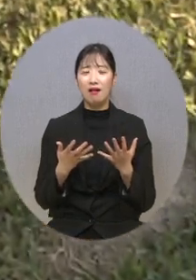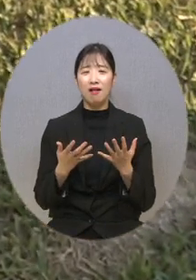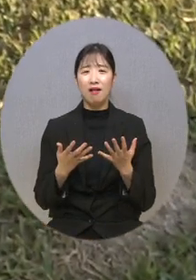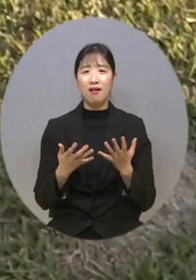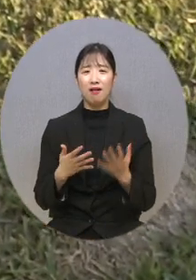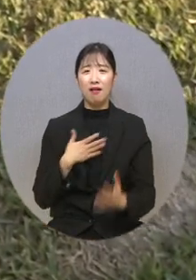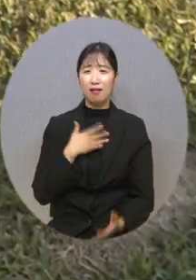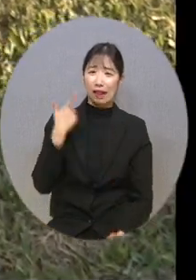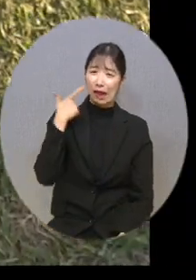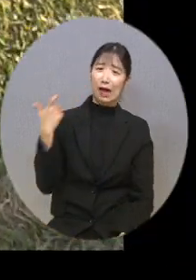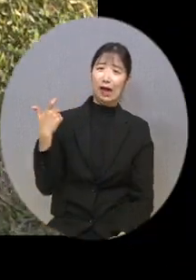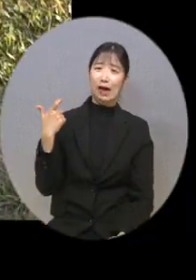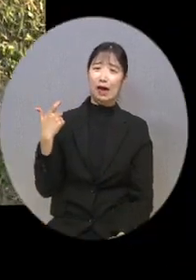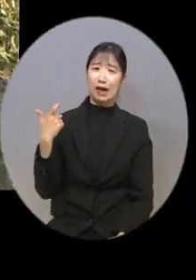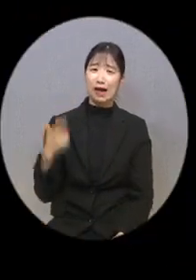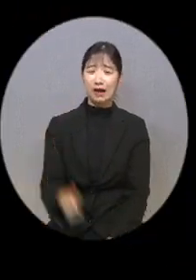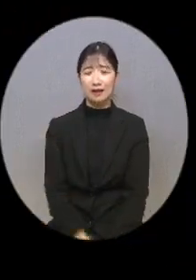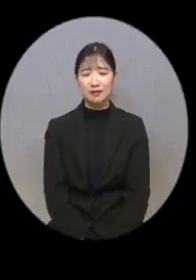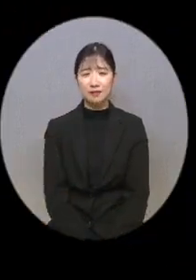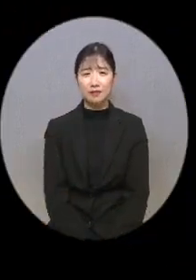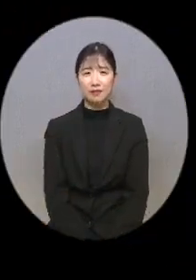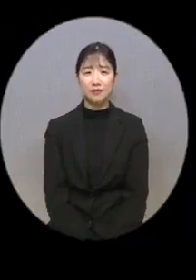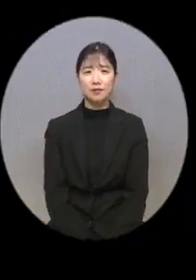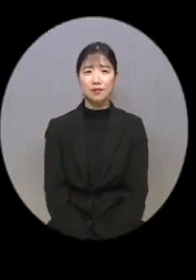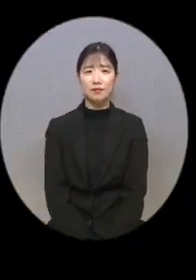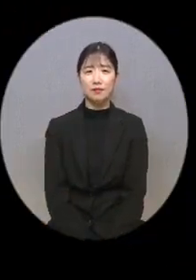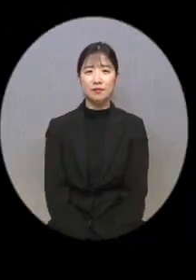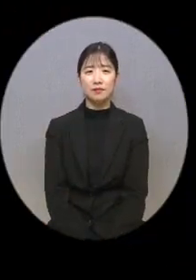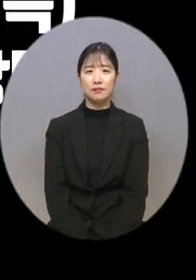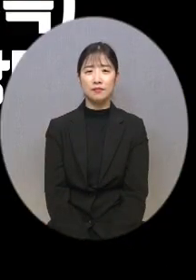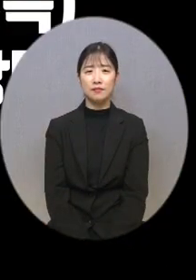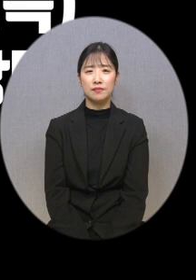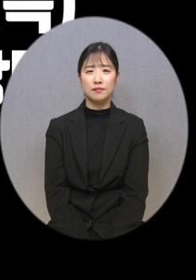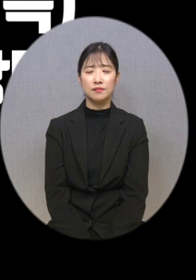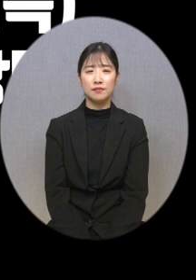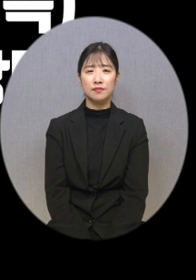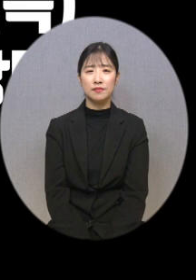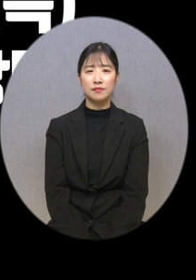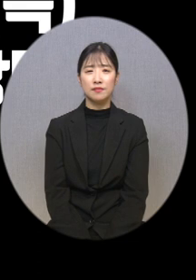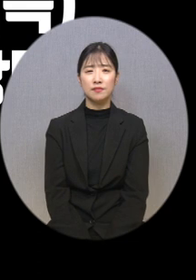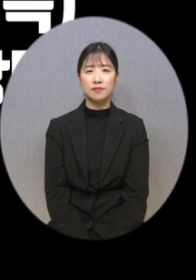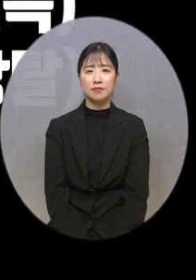나 총 맞는 거 아니야? 총 맞은 것처럼.